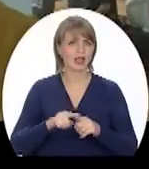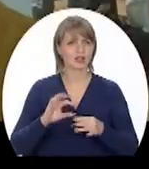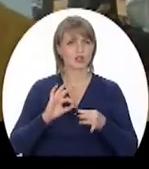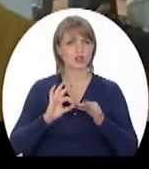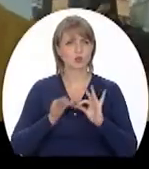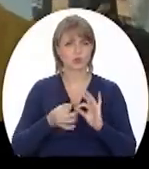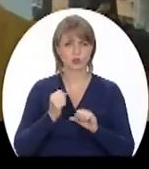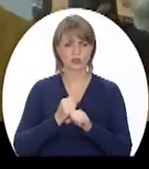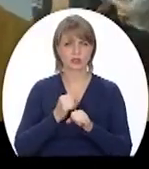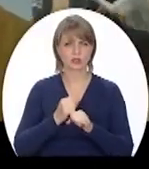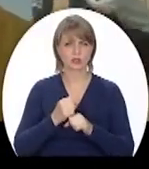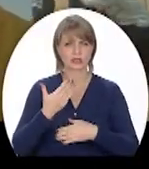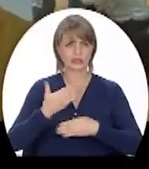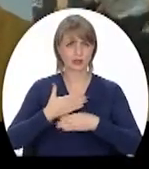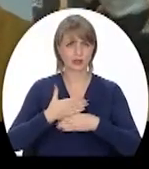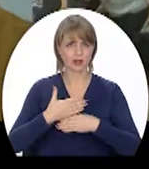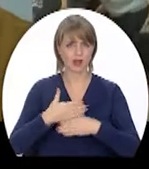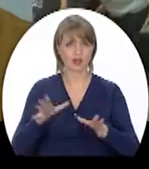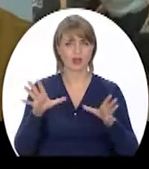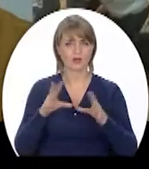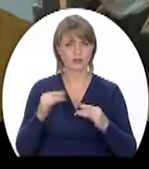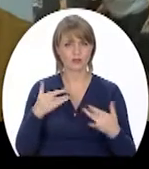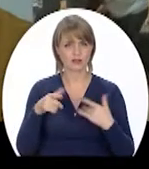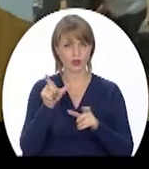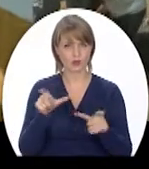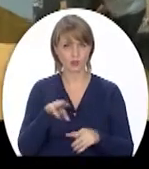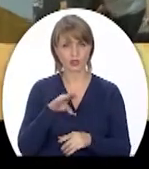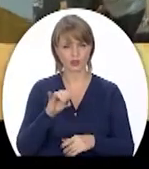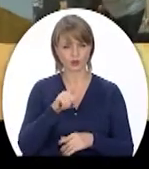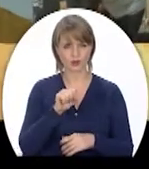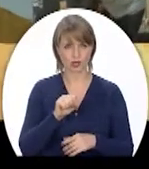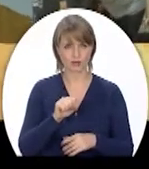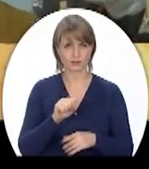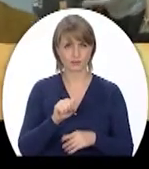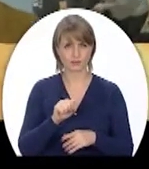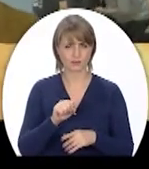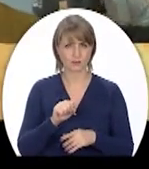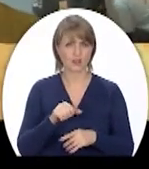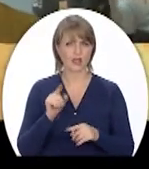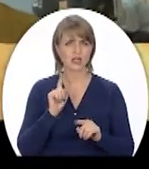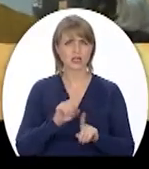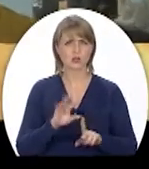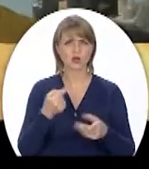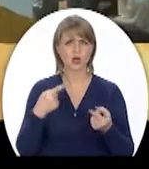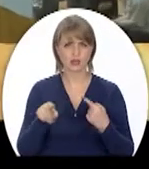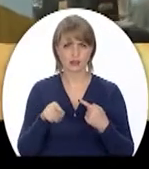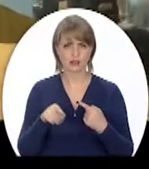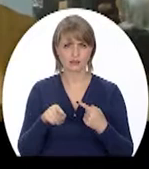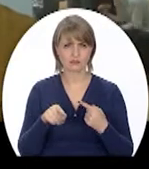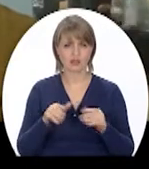Это сложно сделать спектакль вместе с актерами этюда. Не из-за того, что они